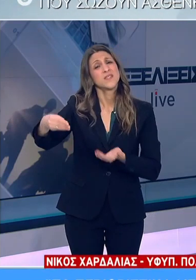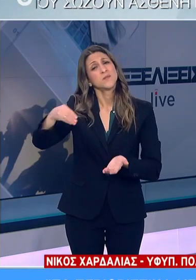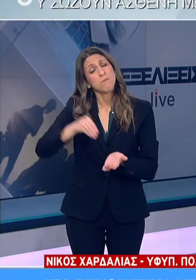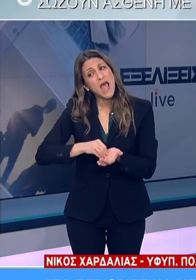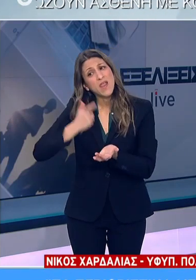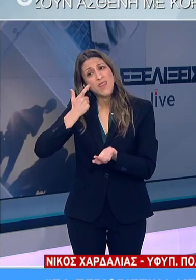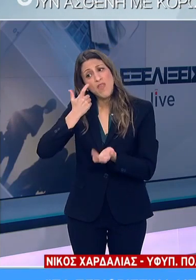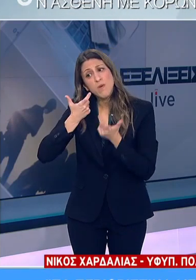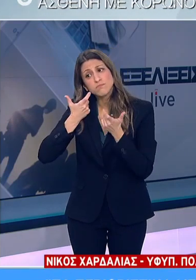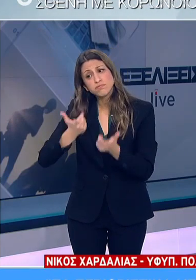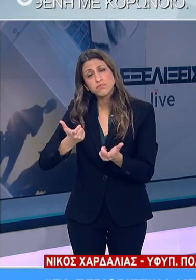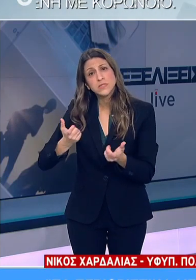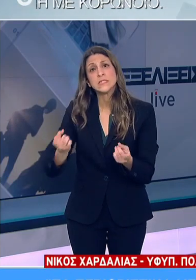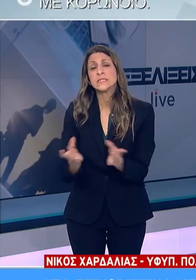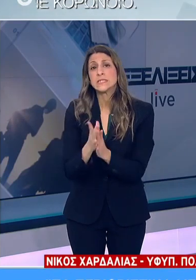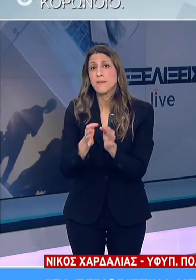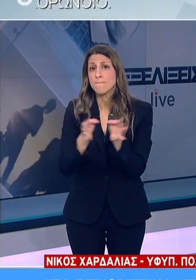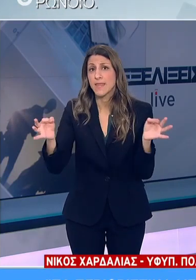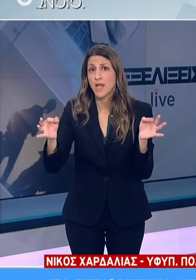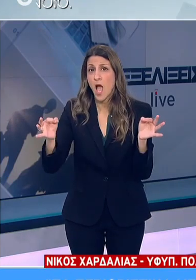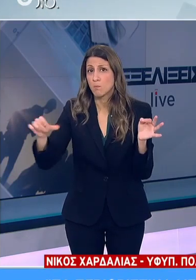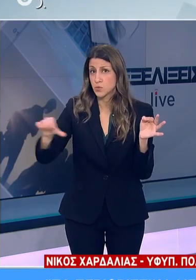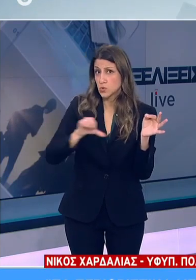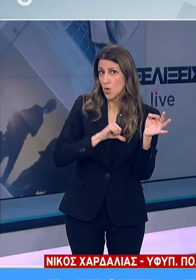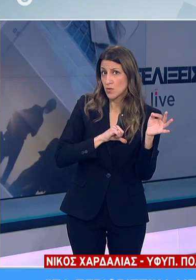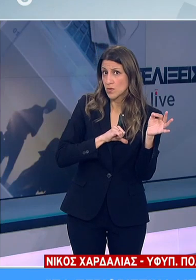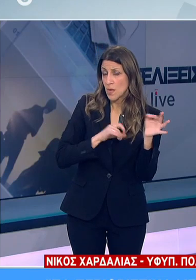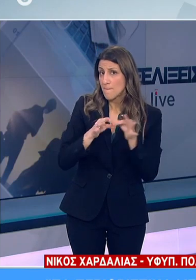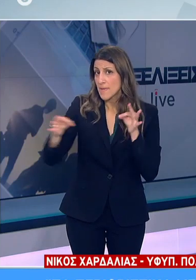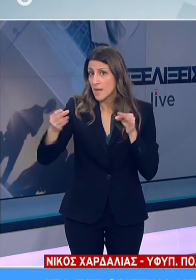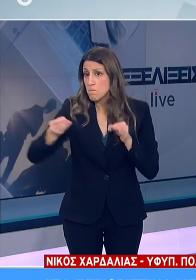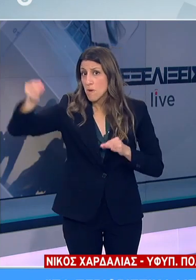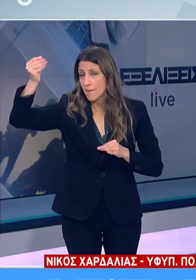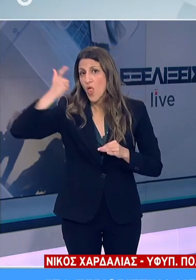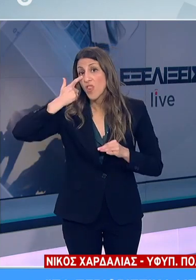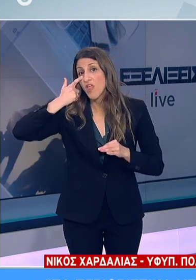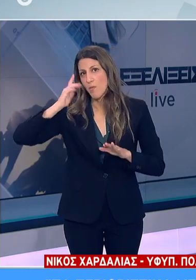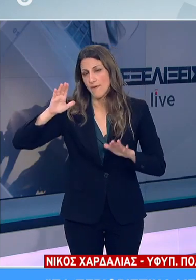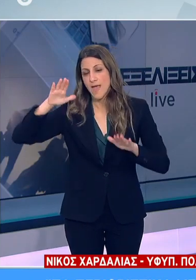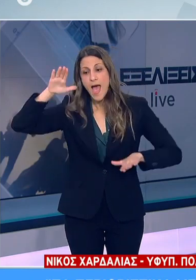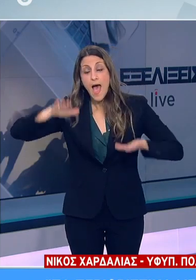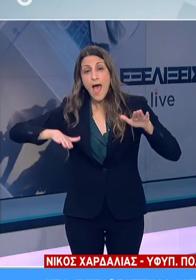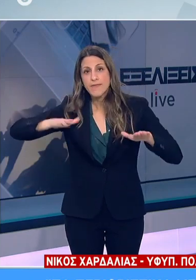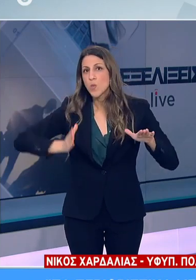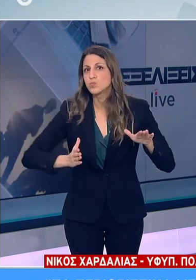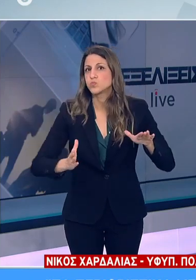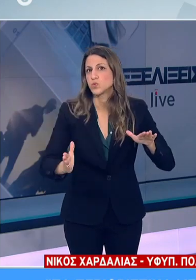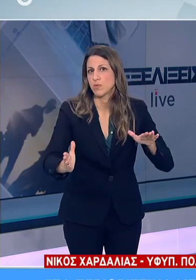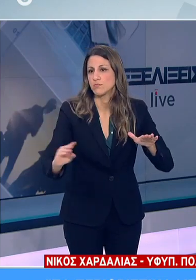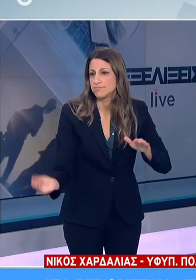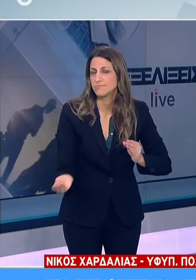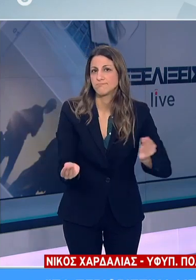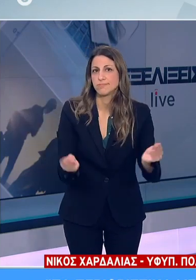τις εξελίξεις είτε να πατάμε φρένο, είτε να επιστρέφουμε στη λήψη κάποιων περιοριστικών μέτρων εφόσον προκύπτουν επιδημιολογικά